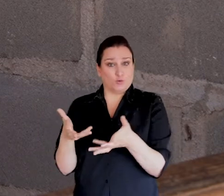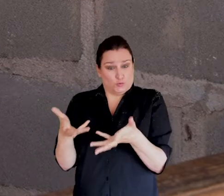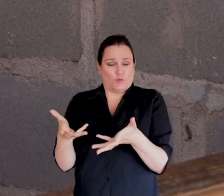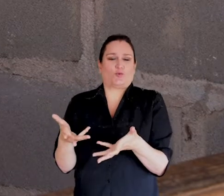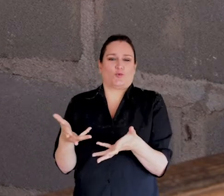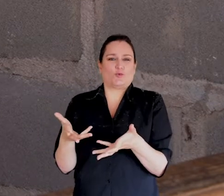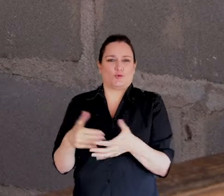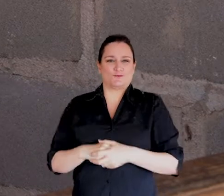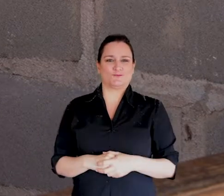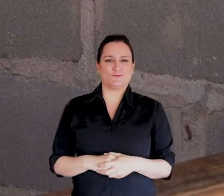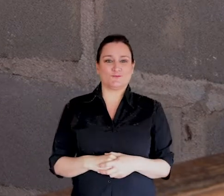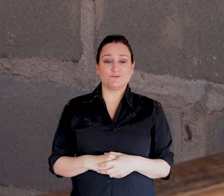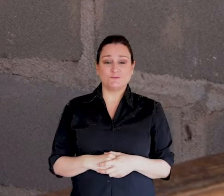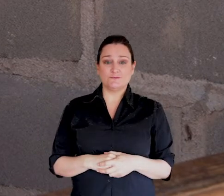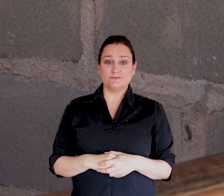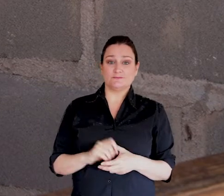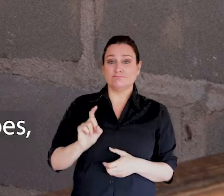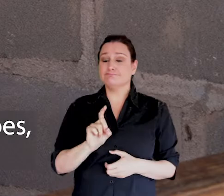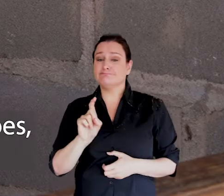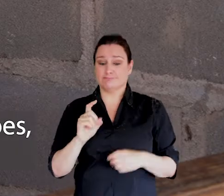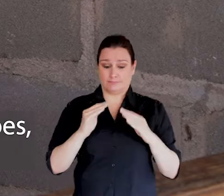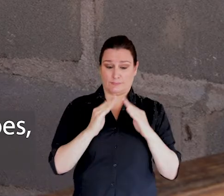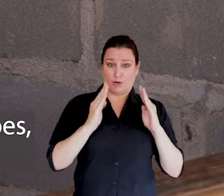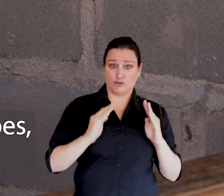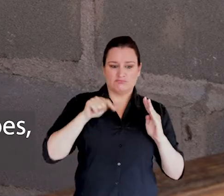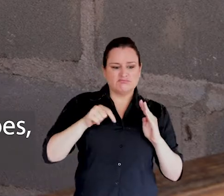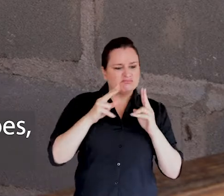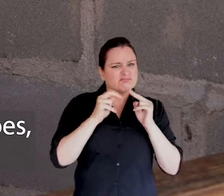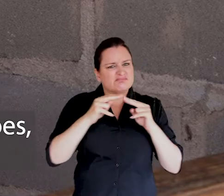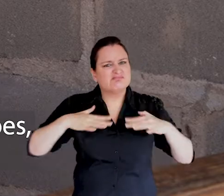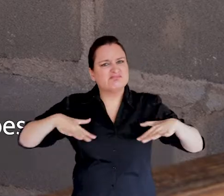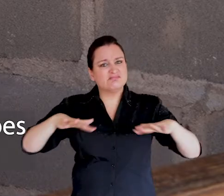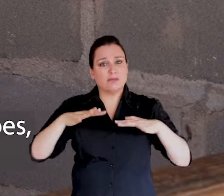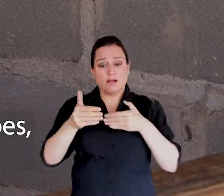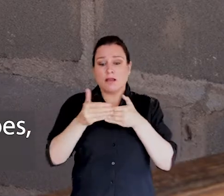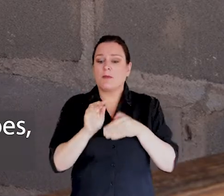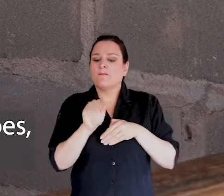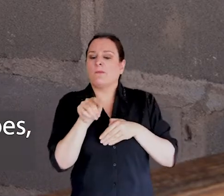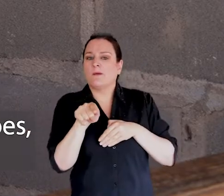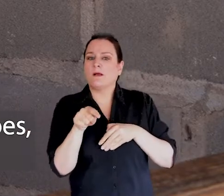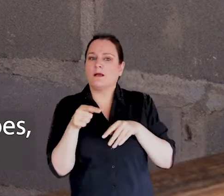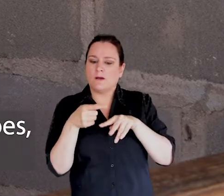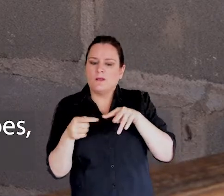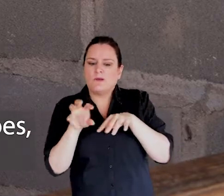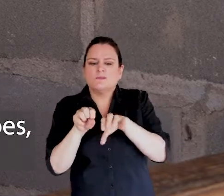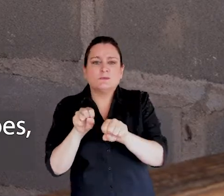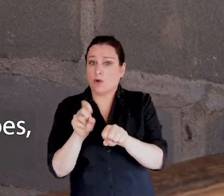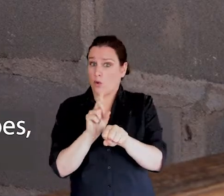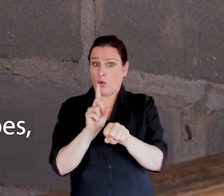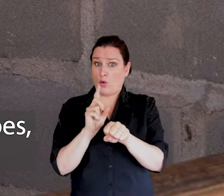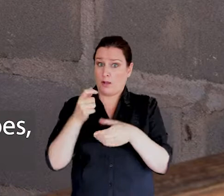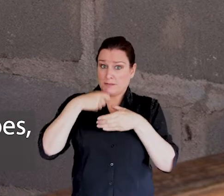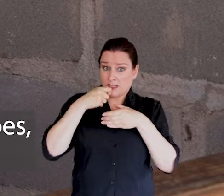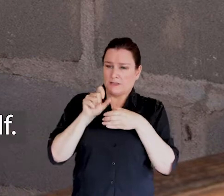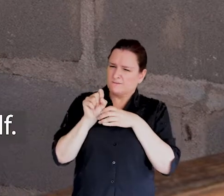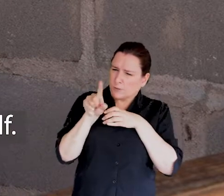En dat is hoe hij geopereerd heeft. Wat hulle ook gegloed is, dat moet niet soos hier in Koos, dat moet niet hier na bij die